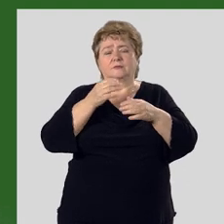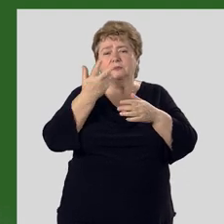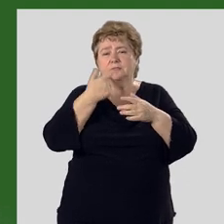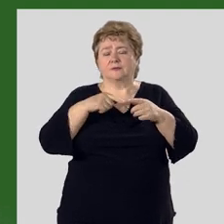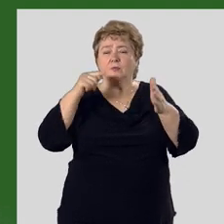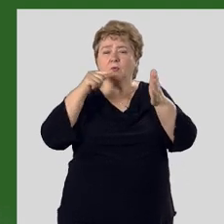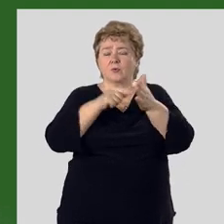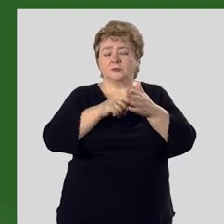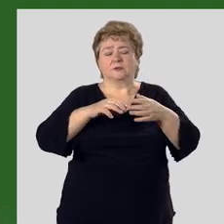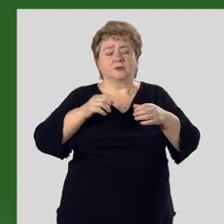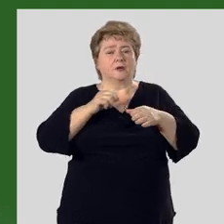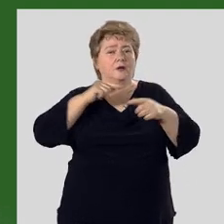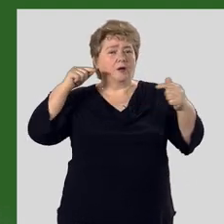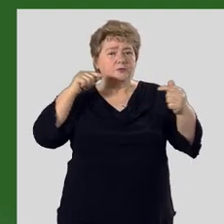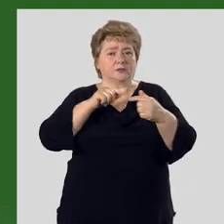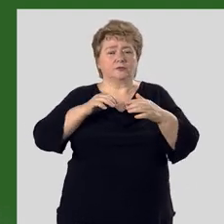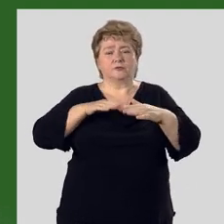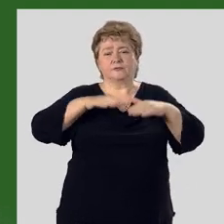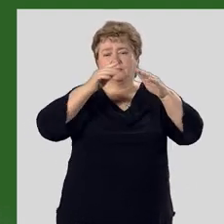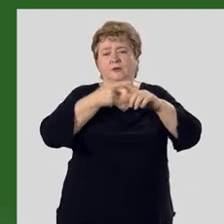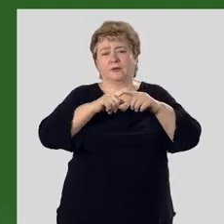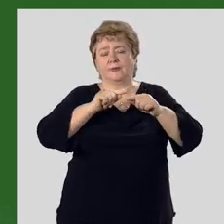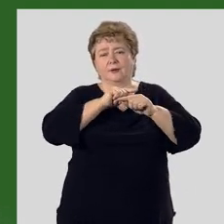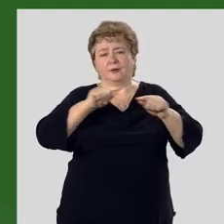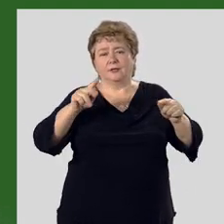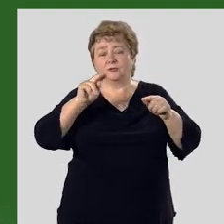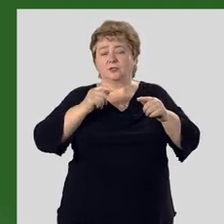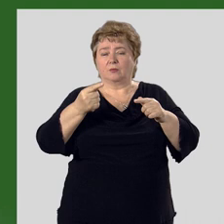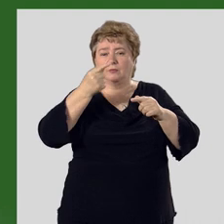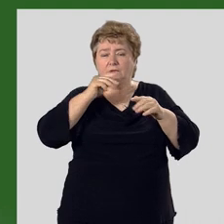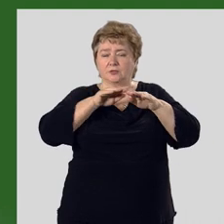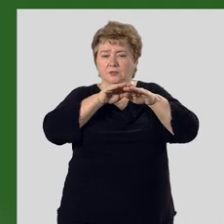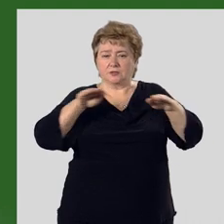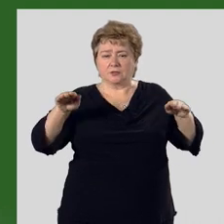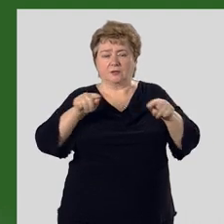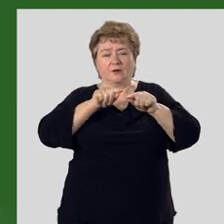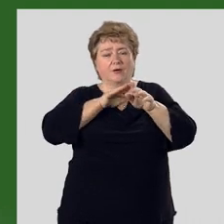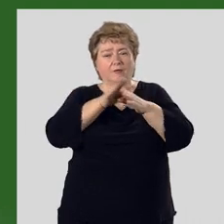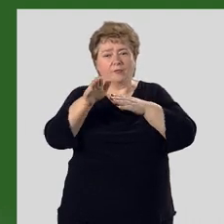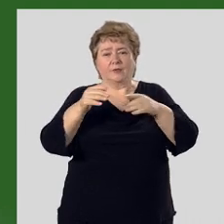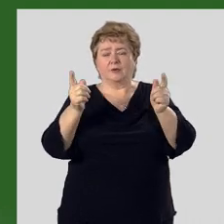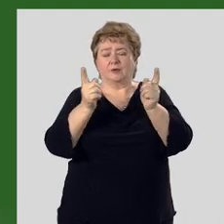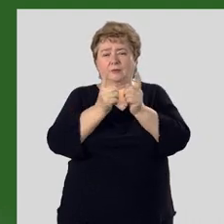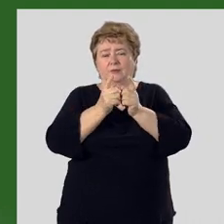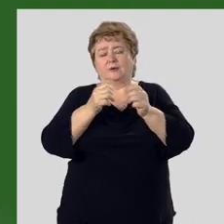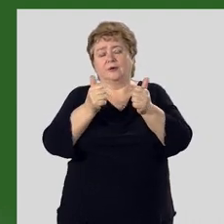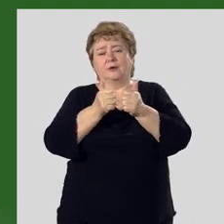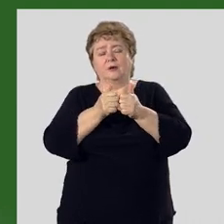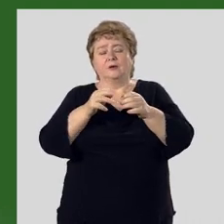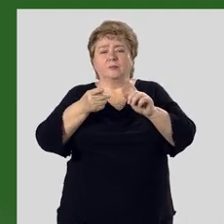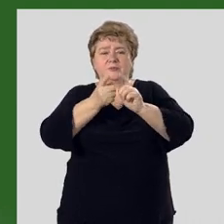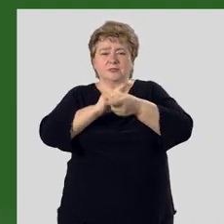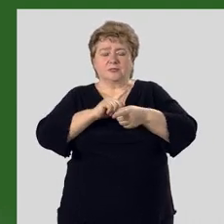и указывают абсолютную высоту этой линии. Чем ближе горизонтали проведены друг к другу, тем